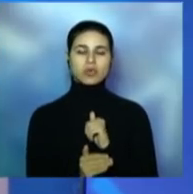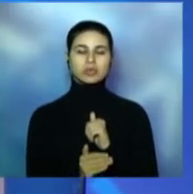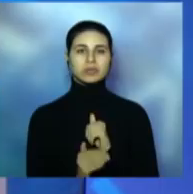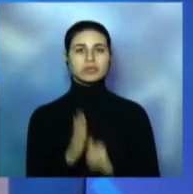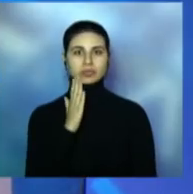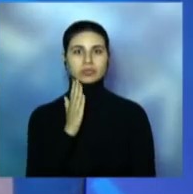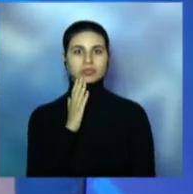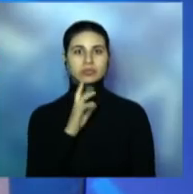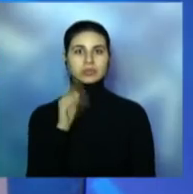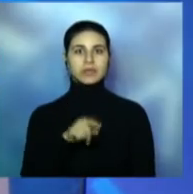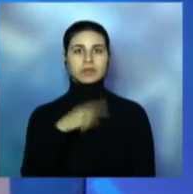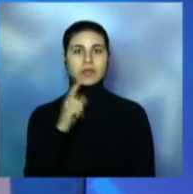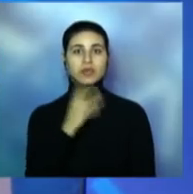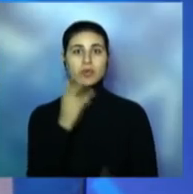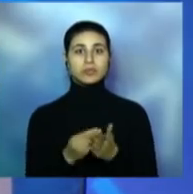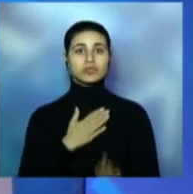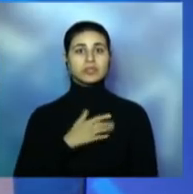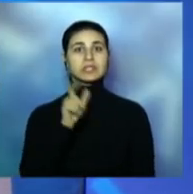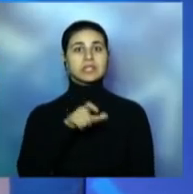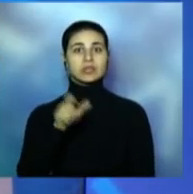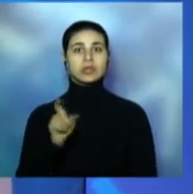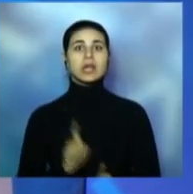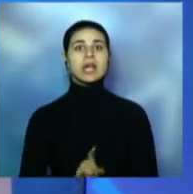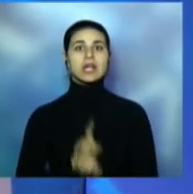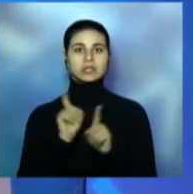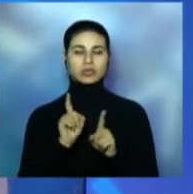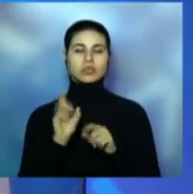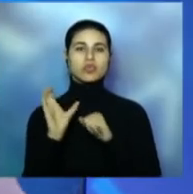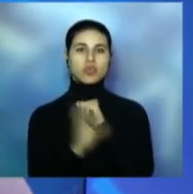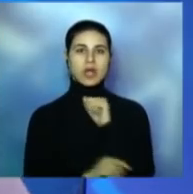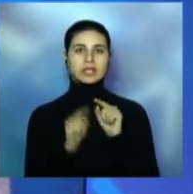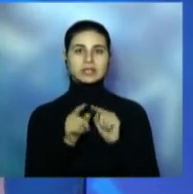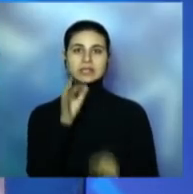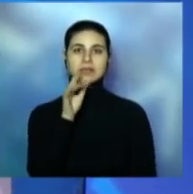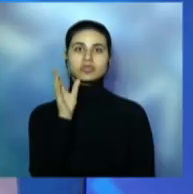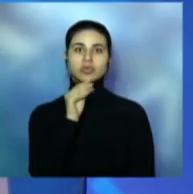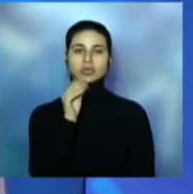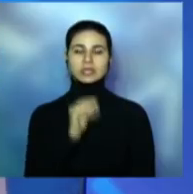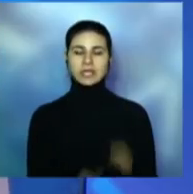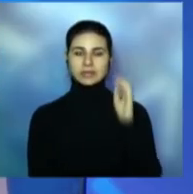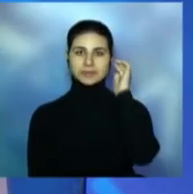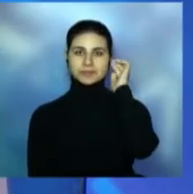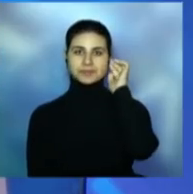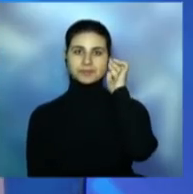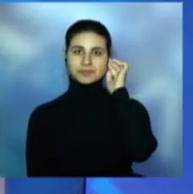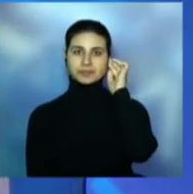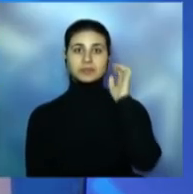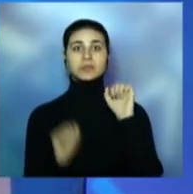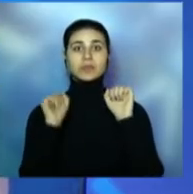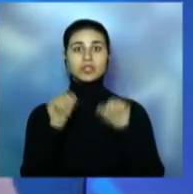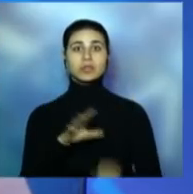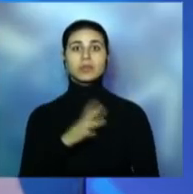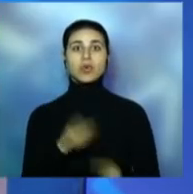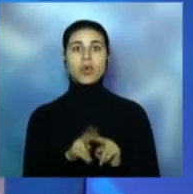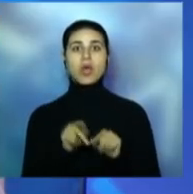სინამდვილე და ვთქვათ, რომ ჩვენი საზოგადოება განსაკუთრებით უკანასკნელ წლებში, როდესაც შესაძლებელი გახდა ამ